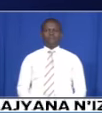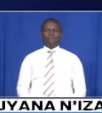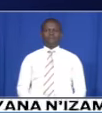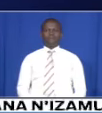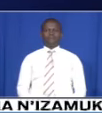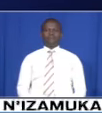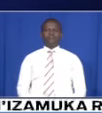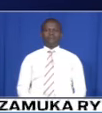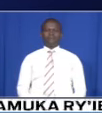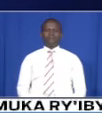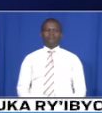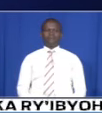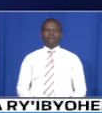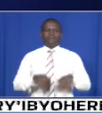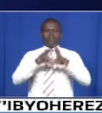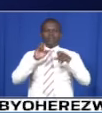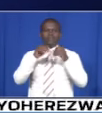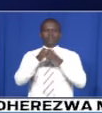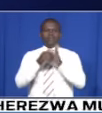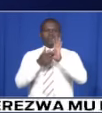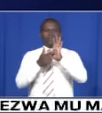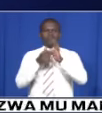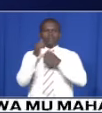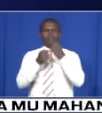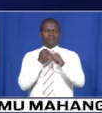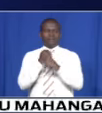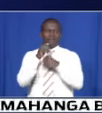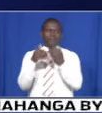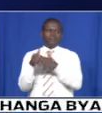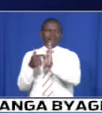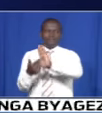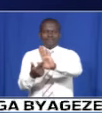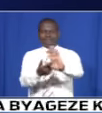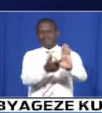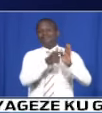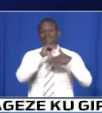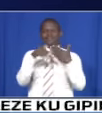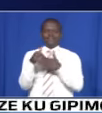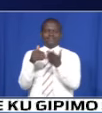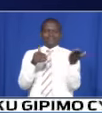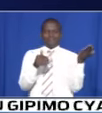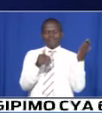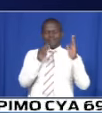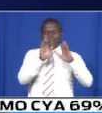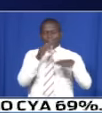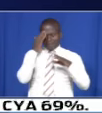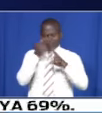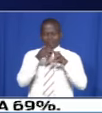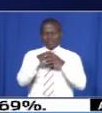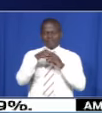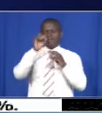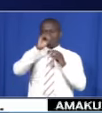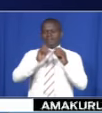Ubushakashatsi bw'ikigo cy'ibarurishamibare bwerekanye ko mu myaka 3 ishize ubukene bwagabanyutse ku gipimo cya 0.9% gusa, kuko bwavuye ku mpuzandengo